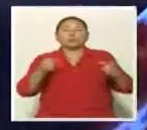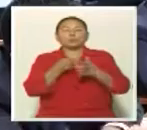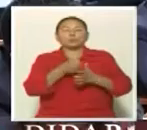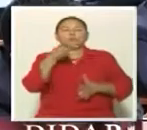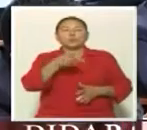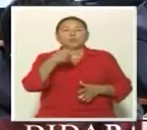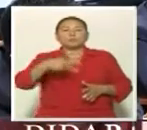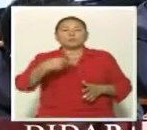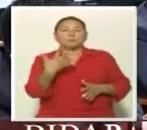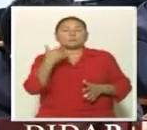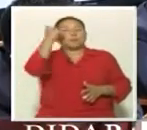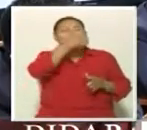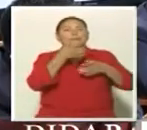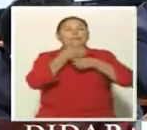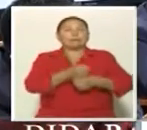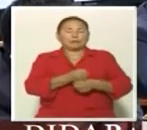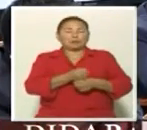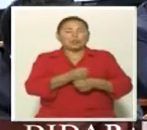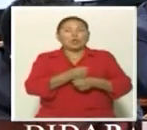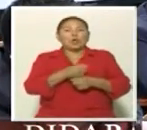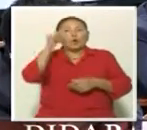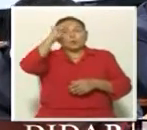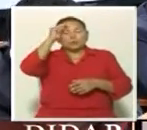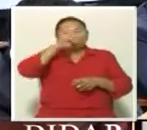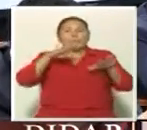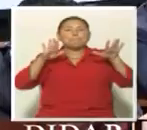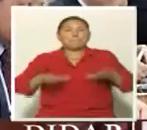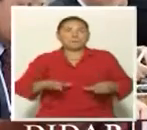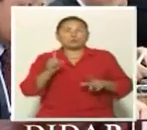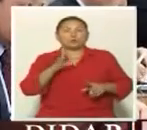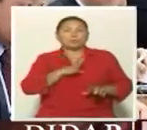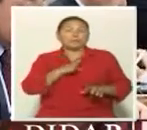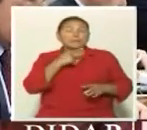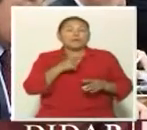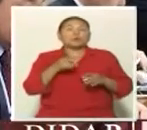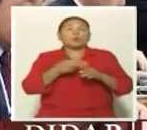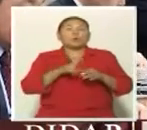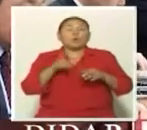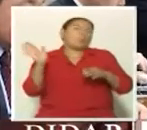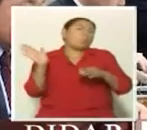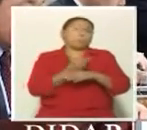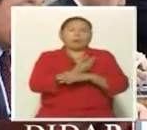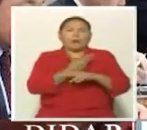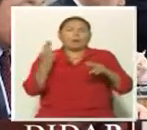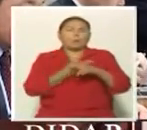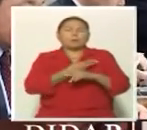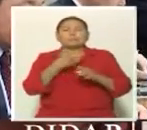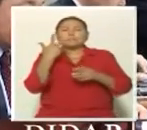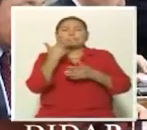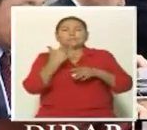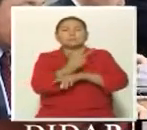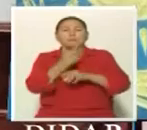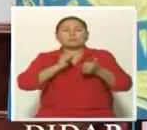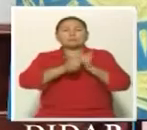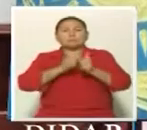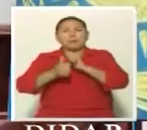2025 года для сокращения дефицита ученических мест основная цель ликвидация трех сменных и аварийных школ в